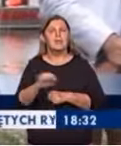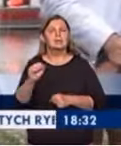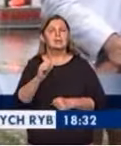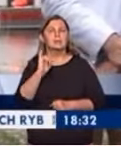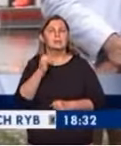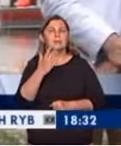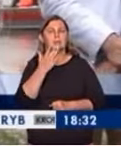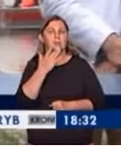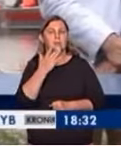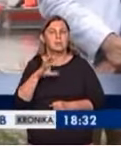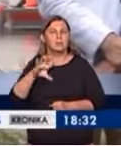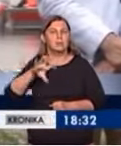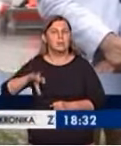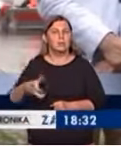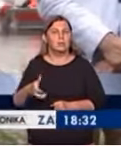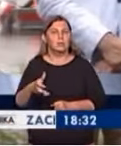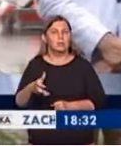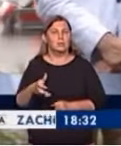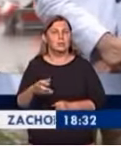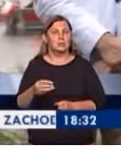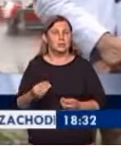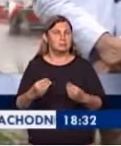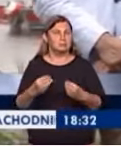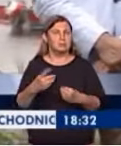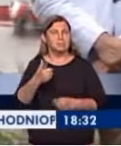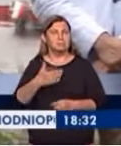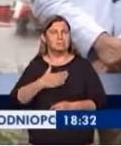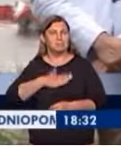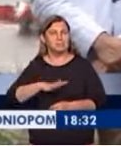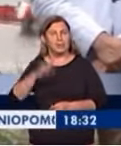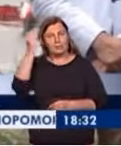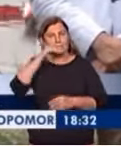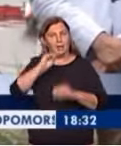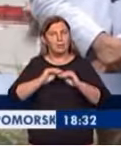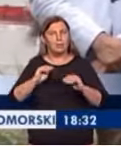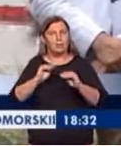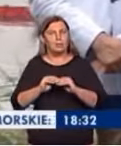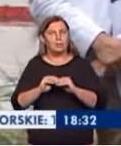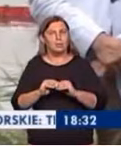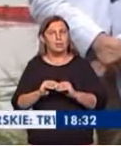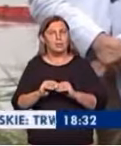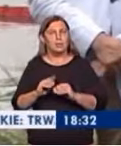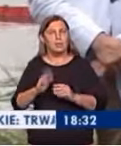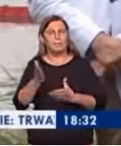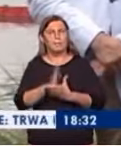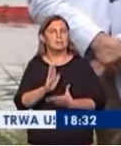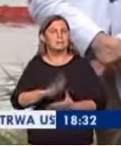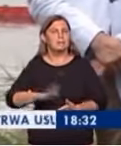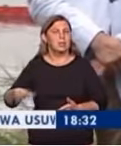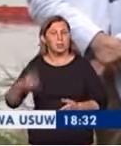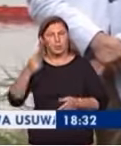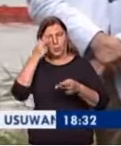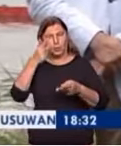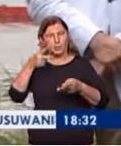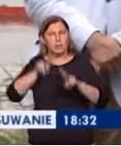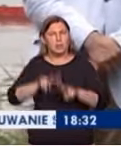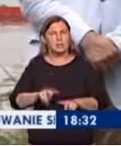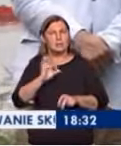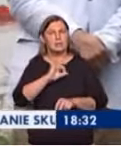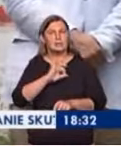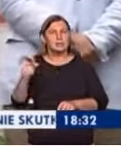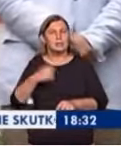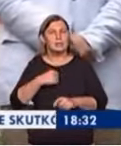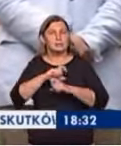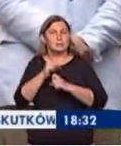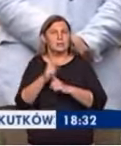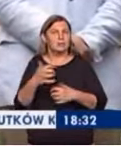wspomniałem, grupą fascynatów, naukowców o zasięgu międzynarodowym, uznanych specjalistów. Poświęciliśmy